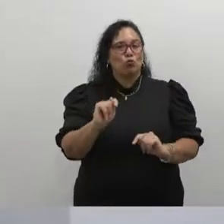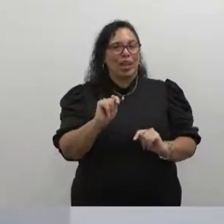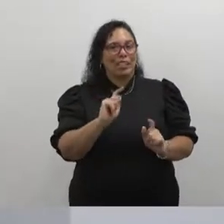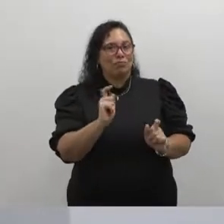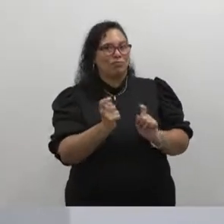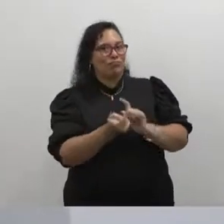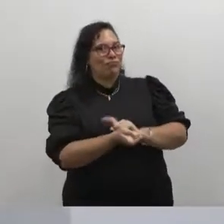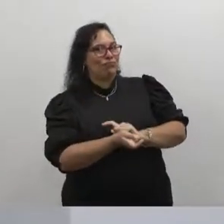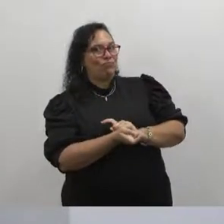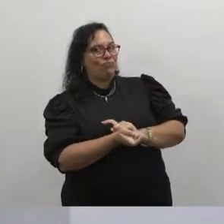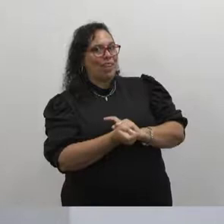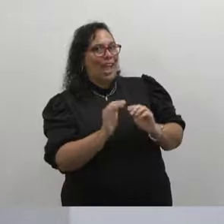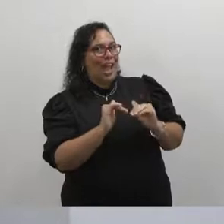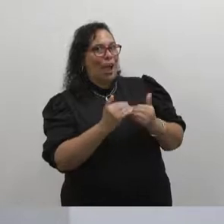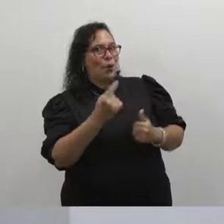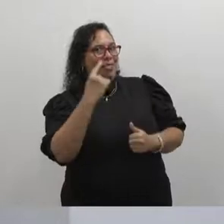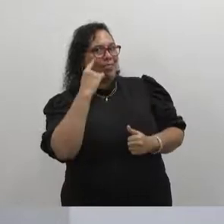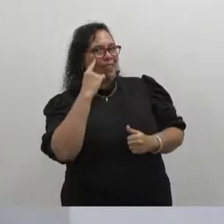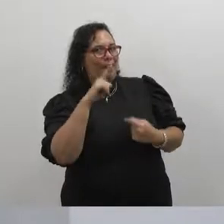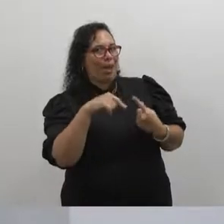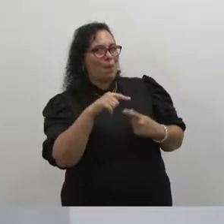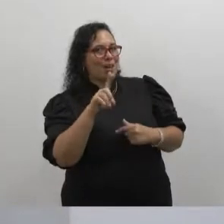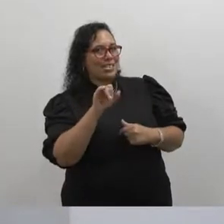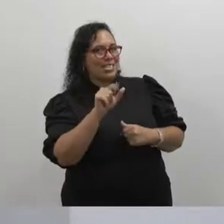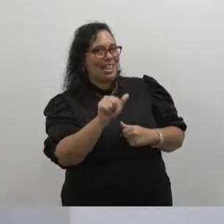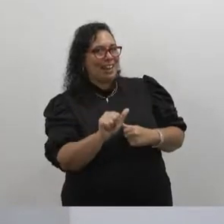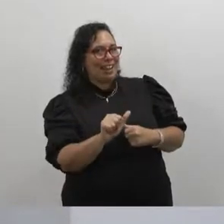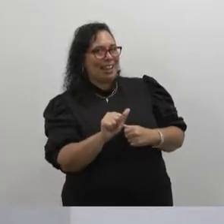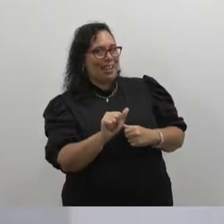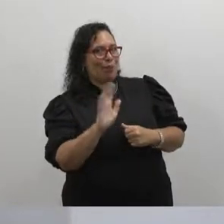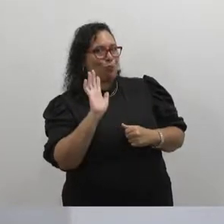này khiêm cho chất khẳng nạ rừng này chụp nọc này